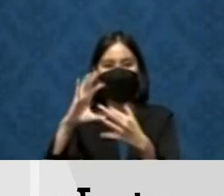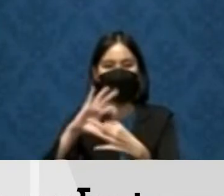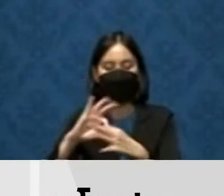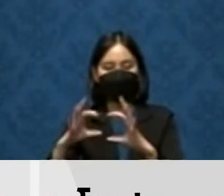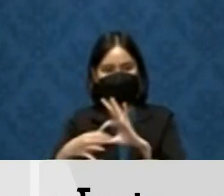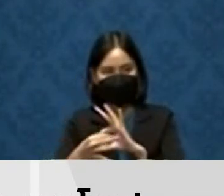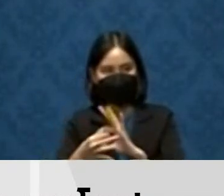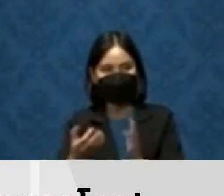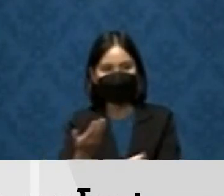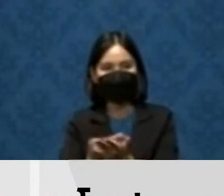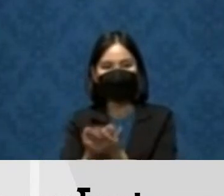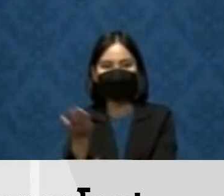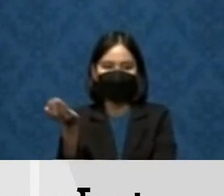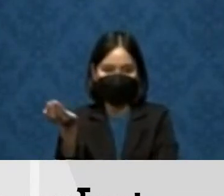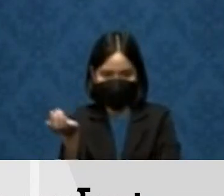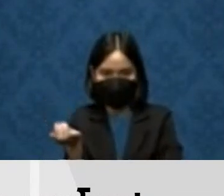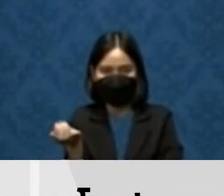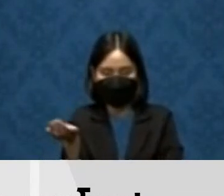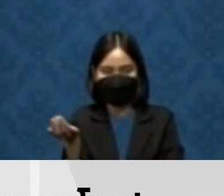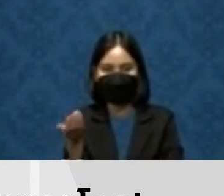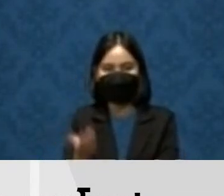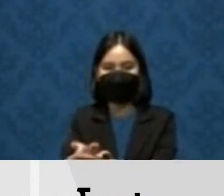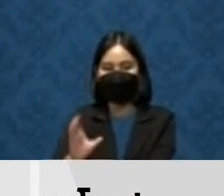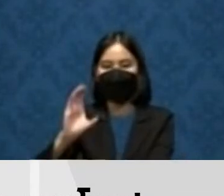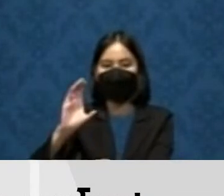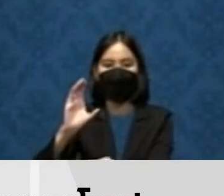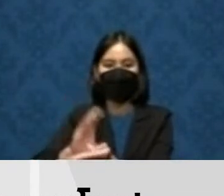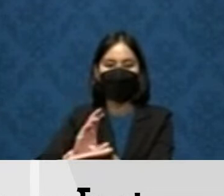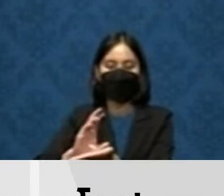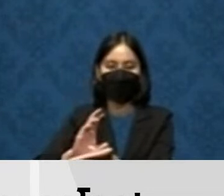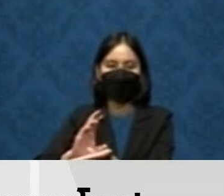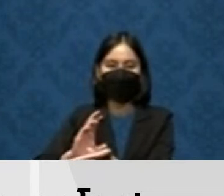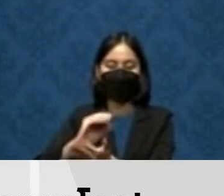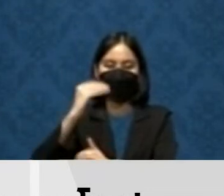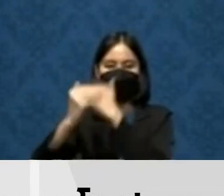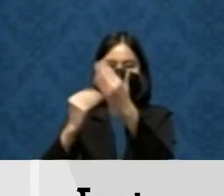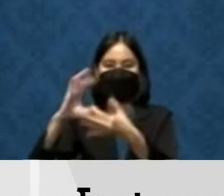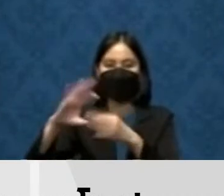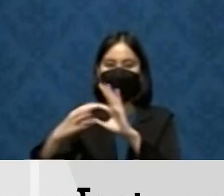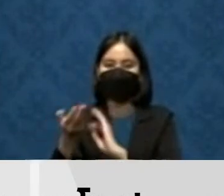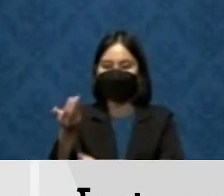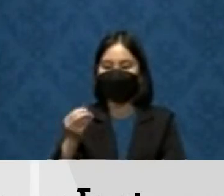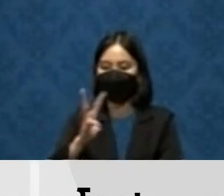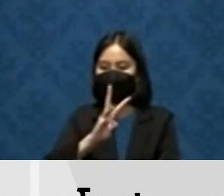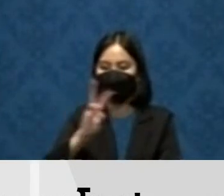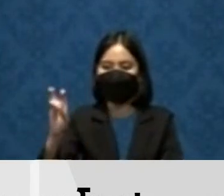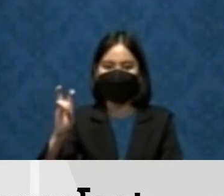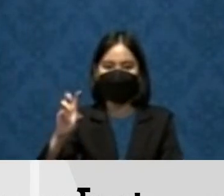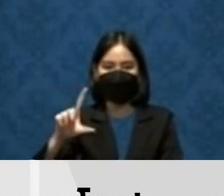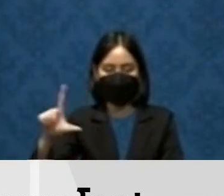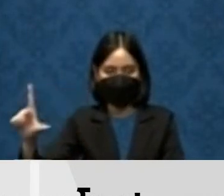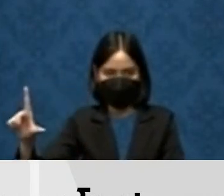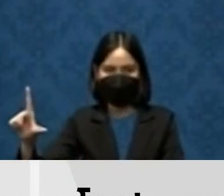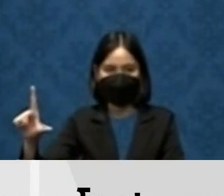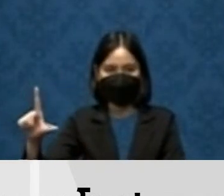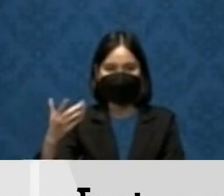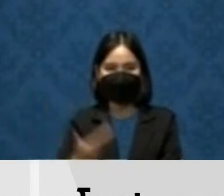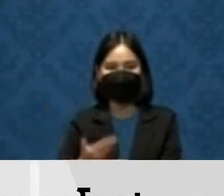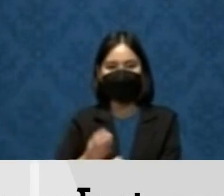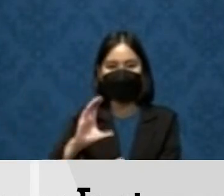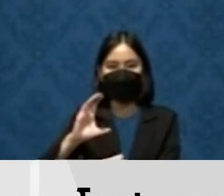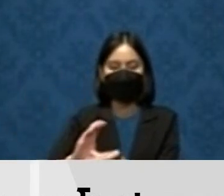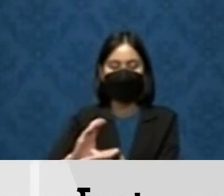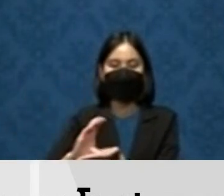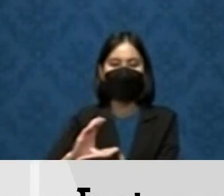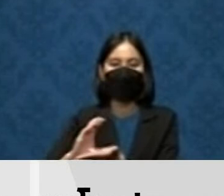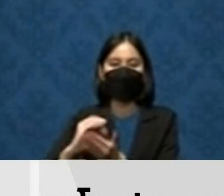ตัวคุณวีรกรก็ขอบคุณในไลน์ไปแล้วอยู่ในไลน์กลุ่ม คือเงิน600ล้านมันไม่ใช่เงินของกสทช.ใช่ไหม ครับก็มันเขาบอกว่าเงิน600ล้